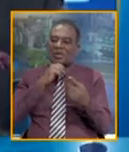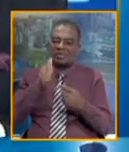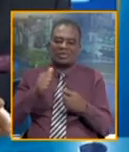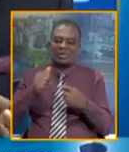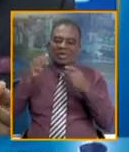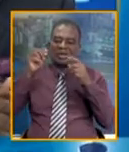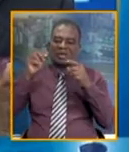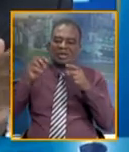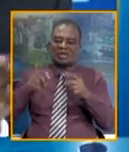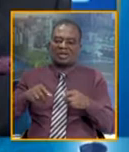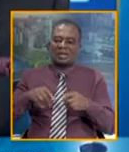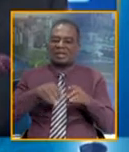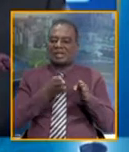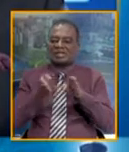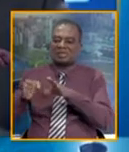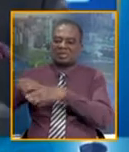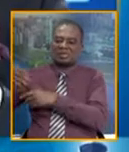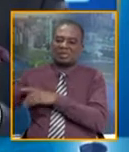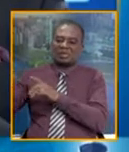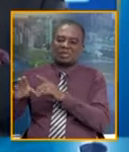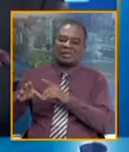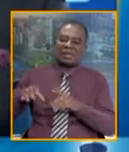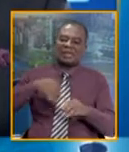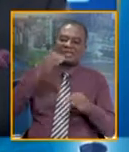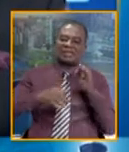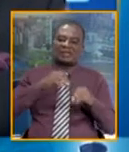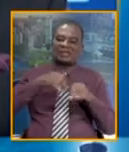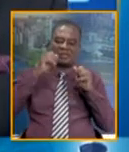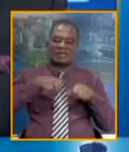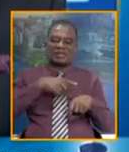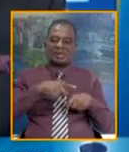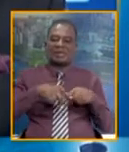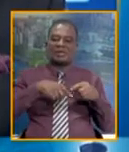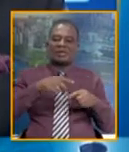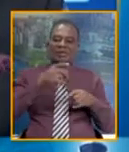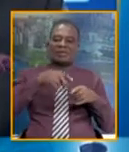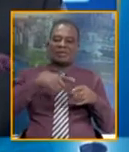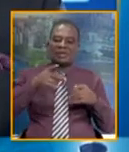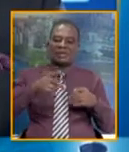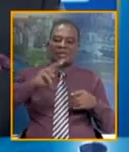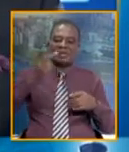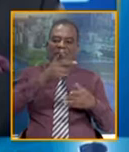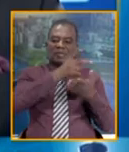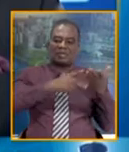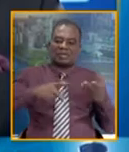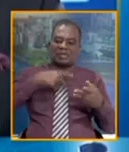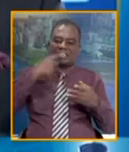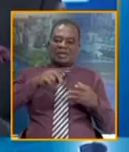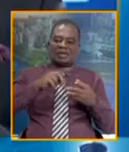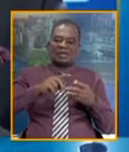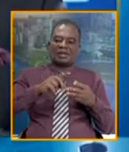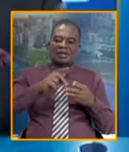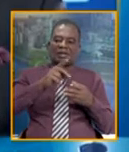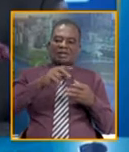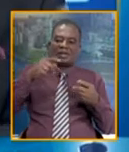Donc, il y a un chemin sorti qui vous est indiqué. Si vous êtes éligible, vous passez à la seconde phase, qui est la phase de vaccination.